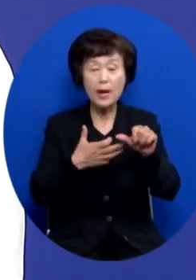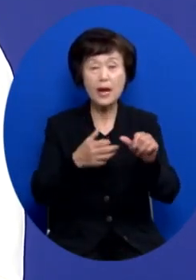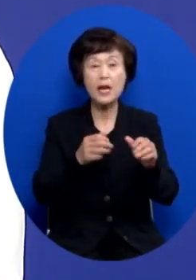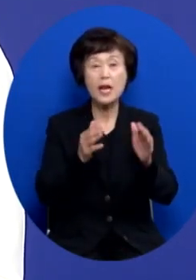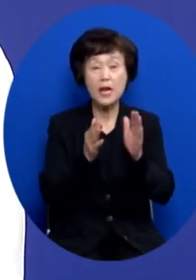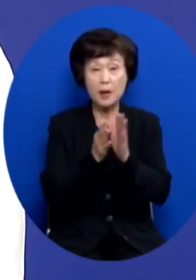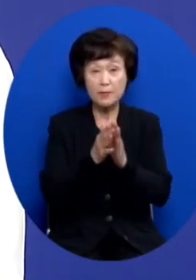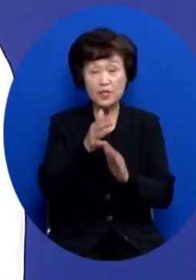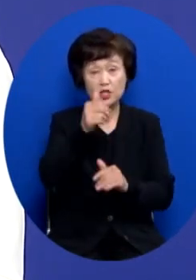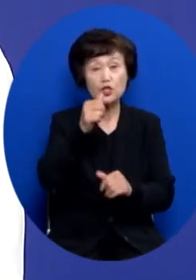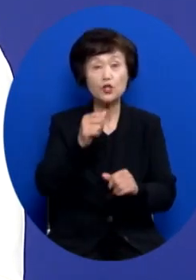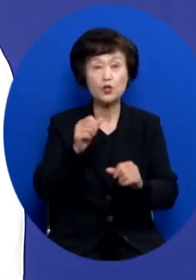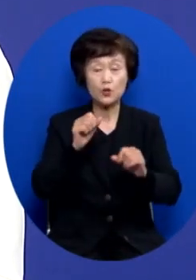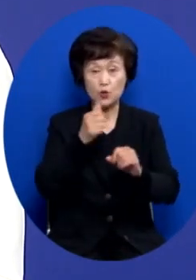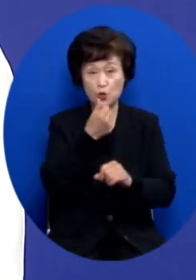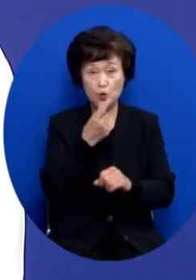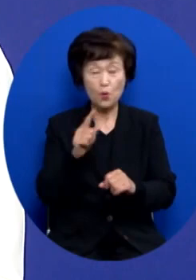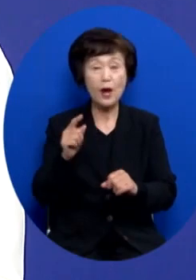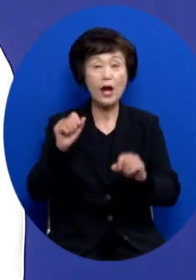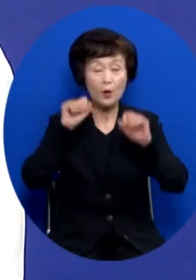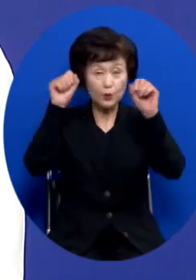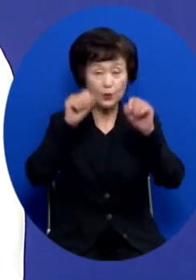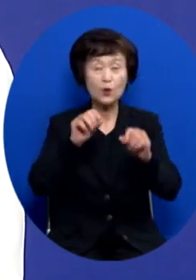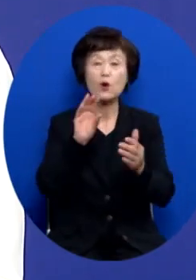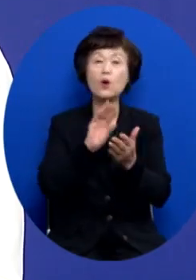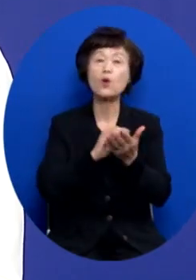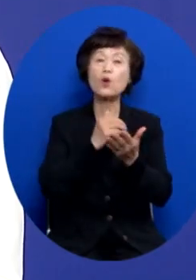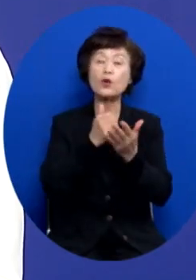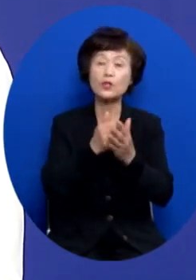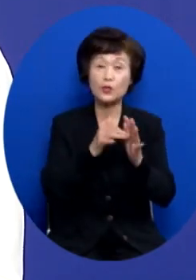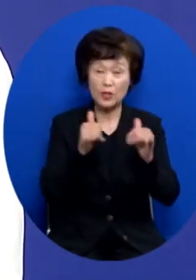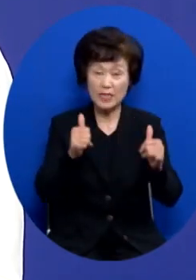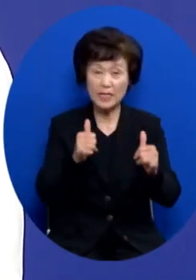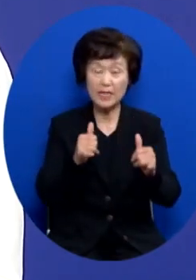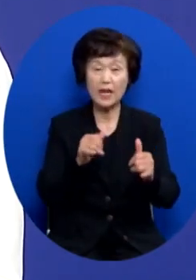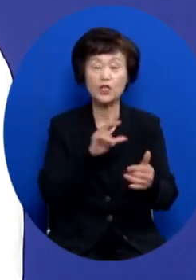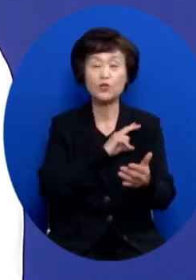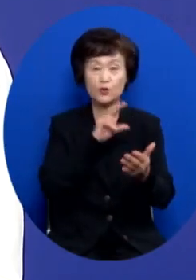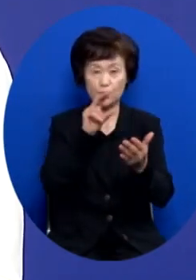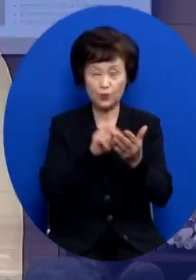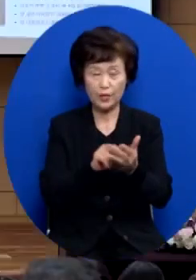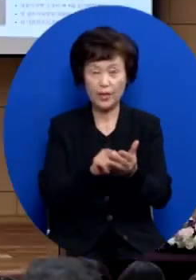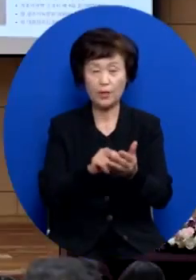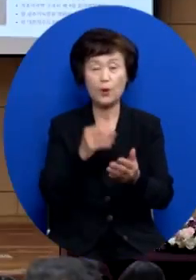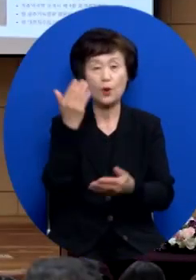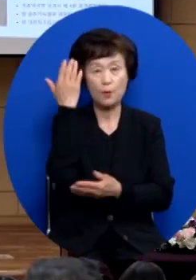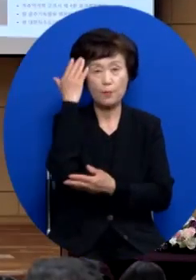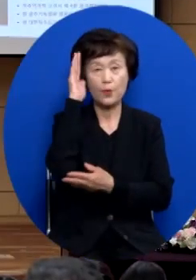기념해 5.18 민주화운동과 그리스도인이라는 주제로 5월 포럼을 개최했습니다.